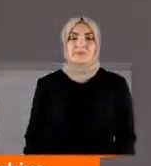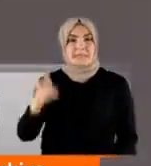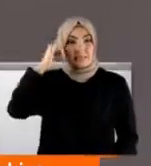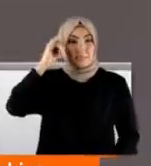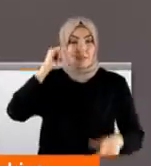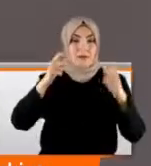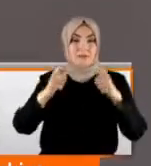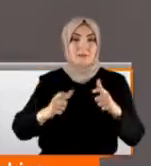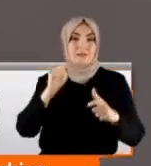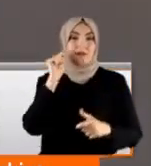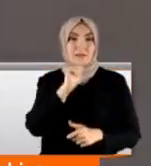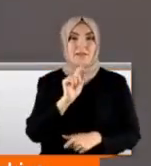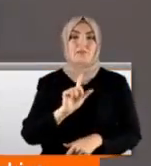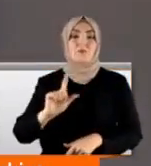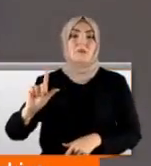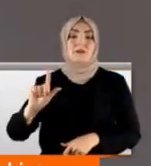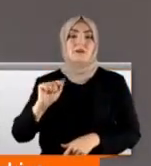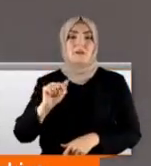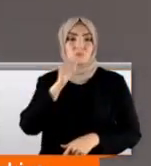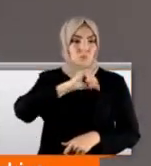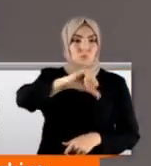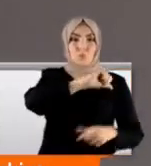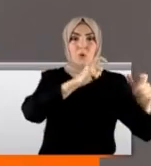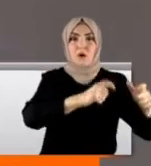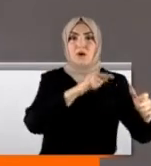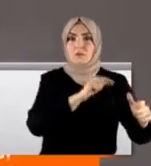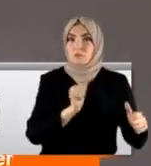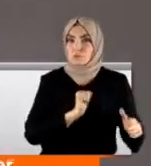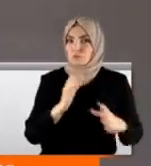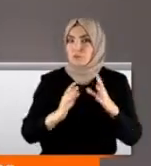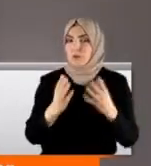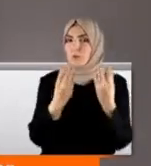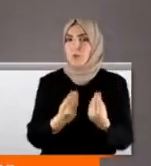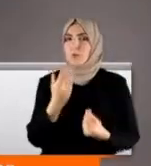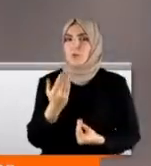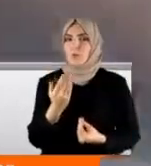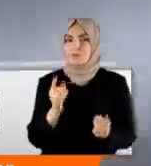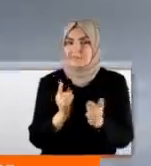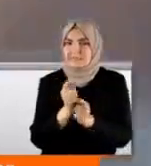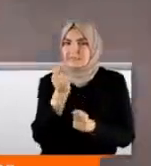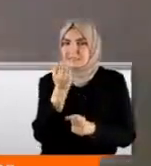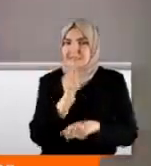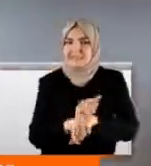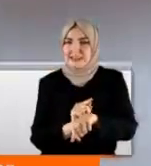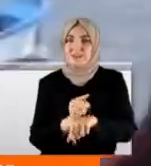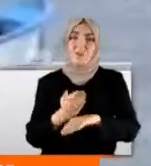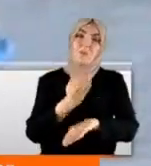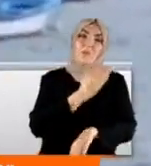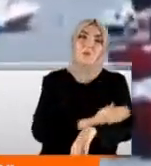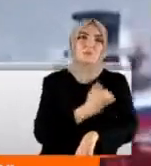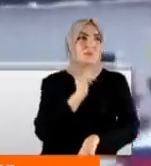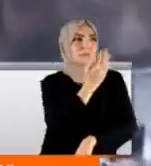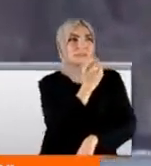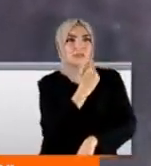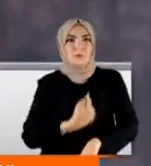İspanya'da La Gomera adasında gerçekleşti ürkütücü olay. Aslında birkaç saniye öncesinde yaşanacak faciayı hissedenler oldu. Ama